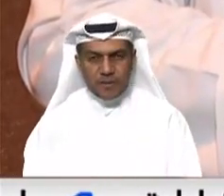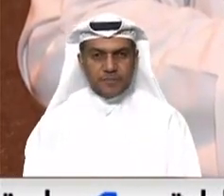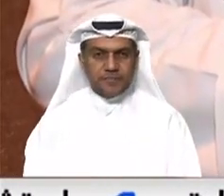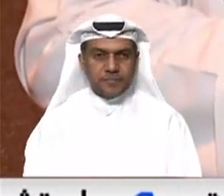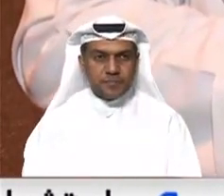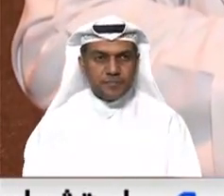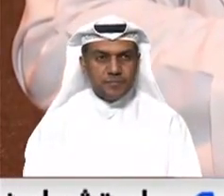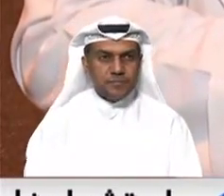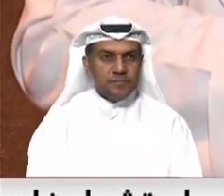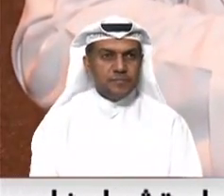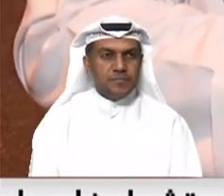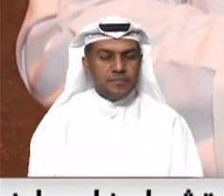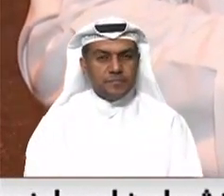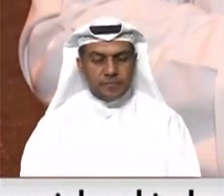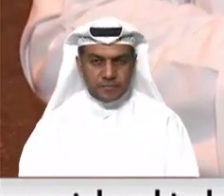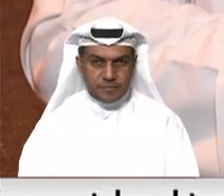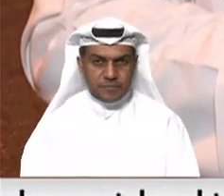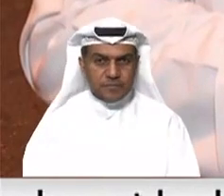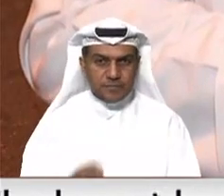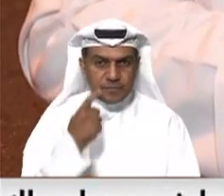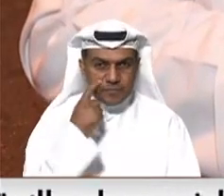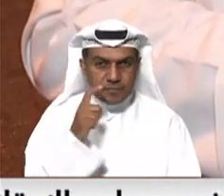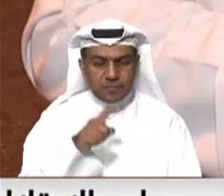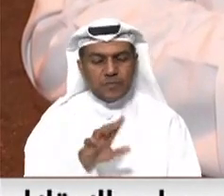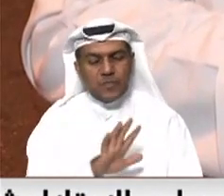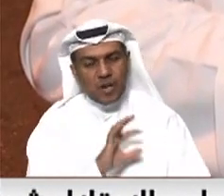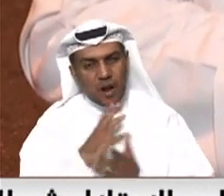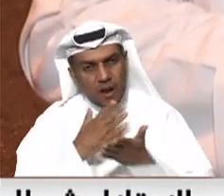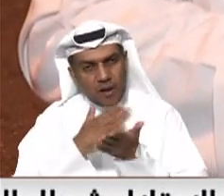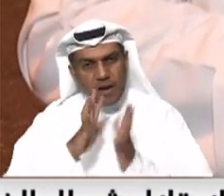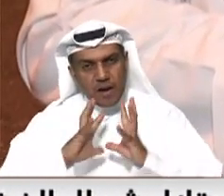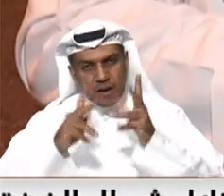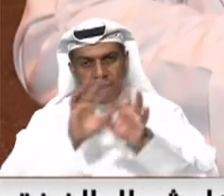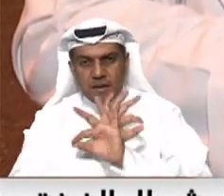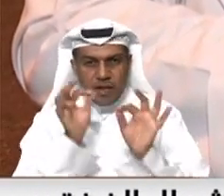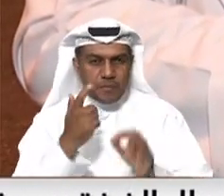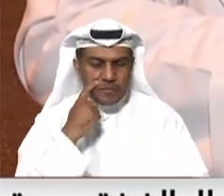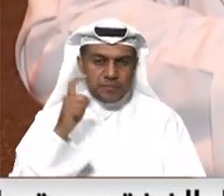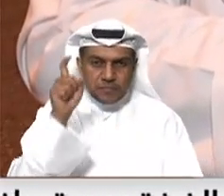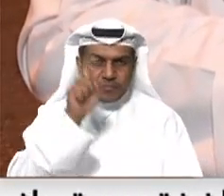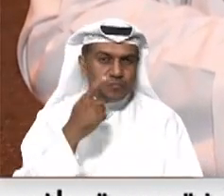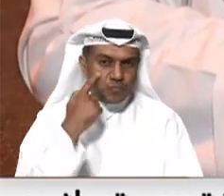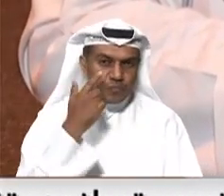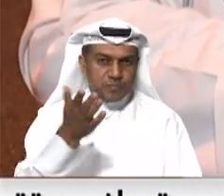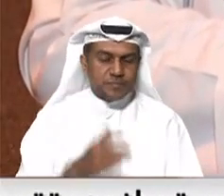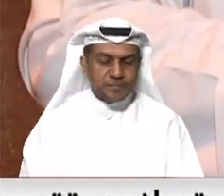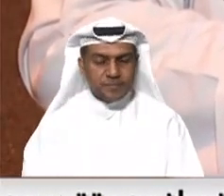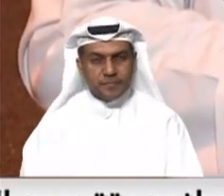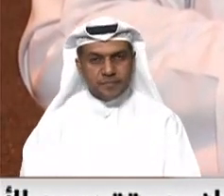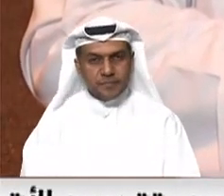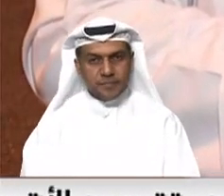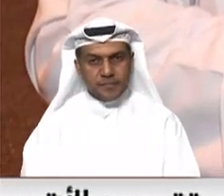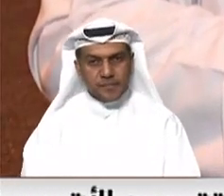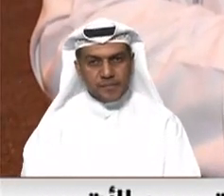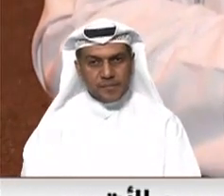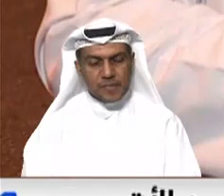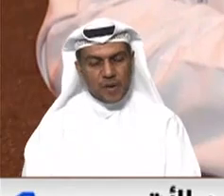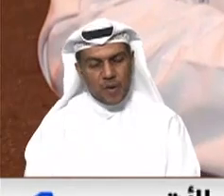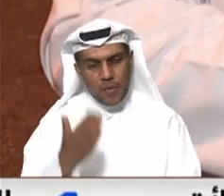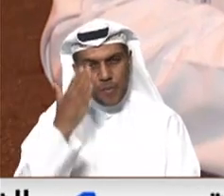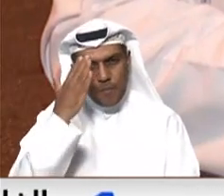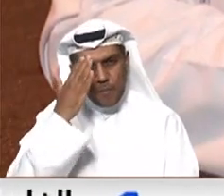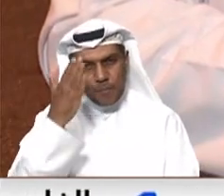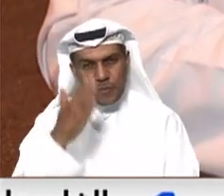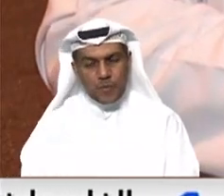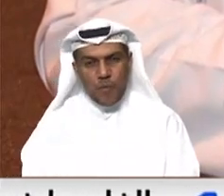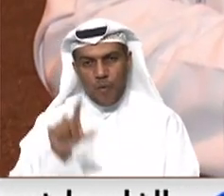مروريا. نعم رضا، هذا كل ما لدينا من محافظة الأحمدي. نعود إليكم واستديو الأخبار. نعم، كل الشكر إلى